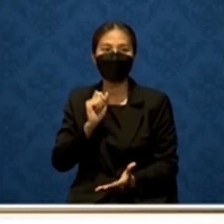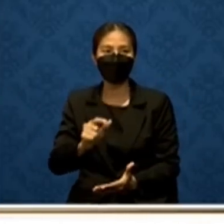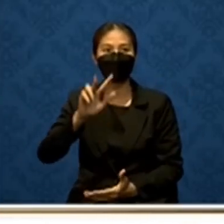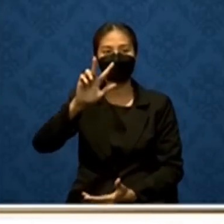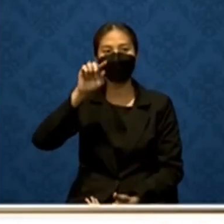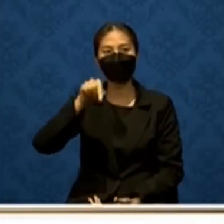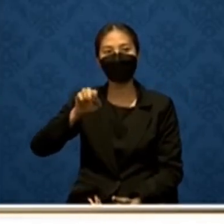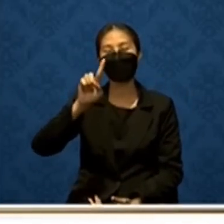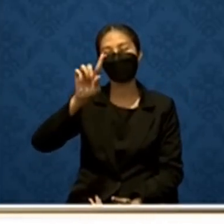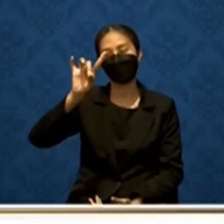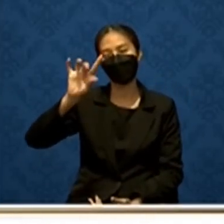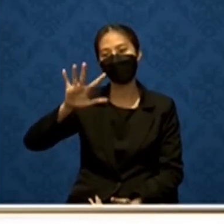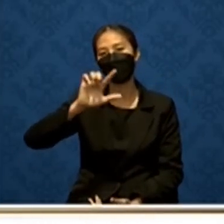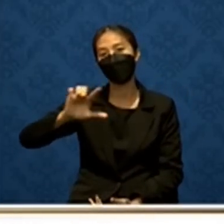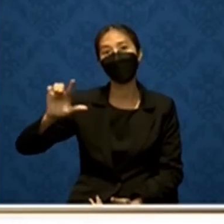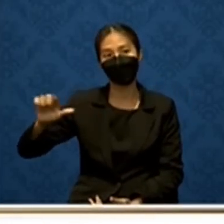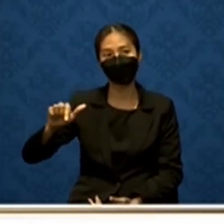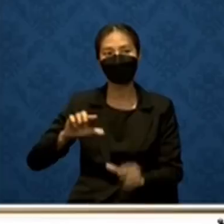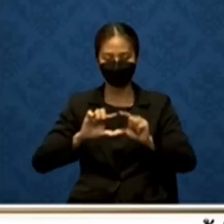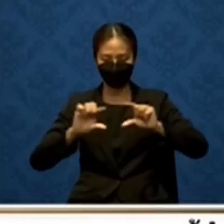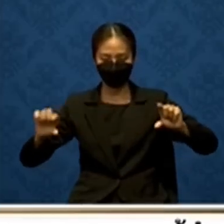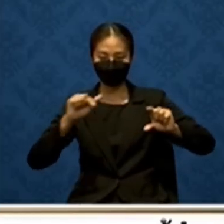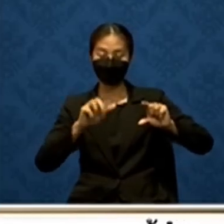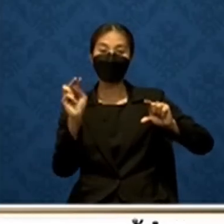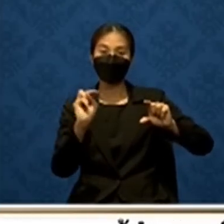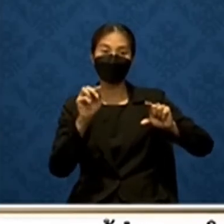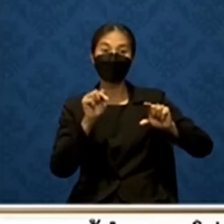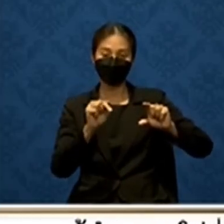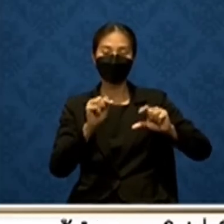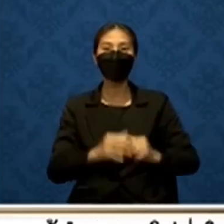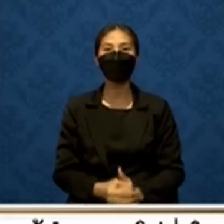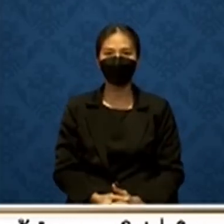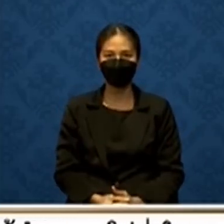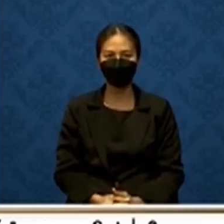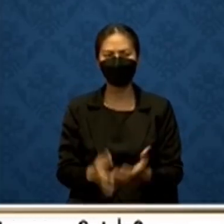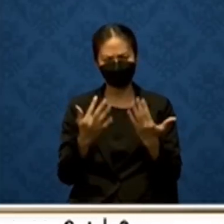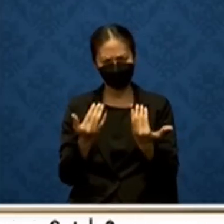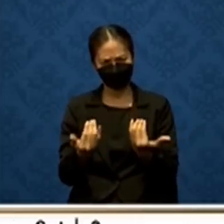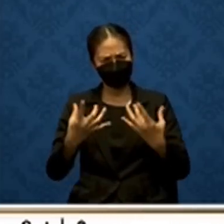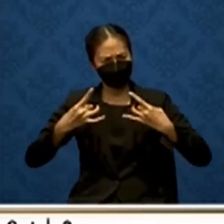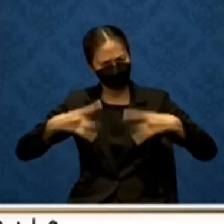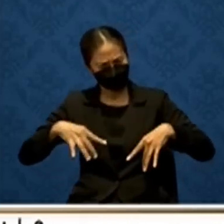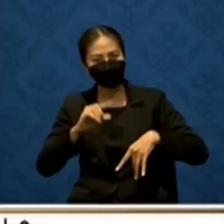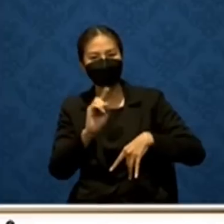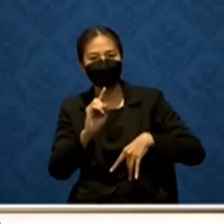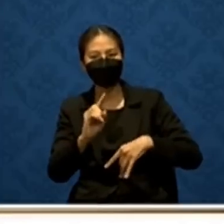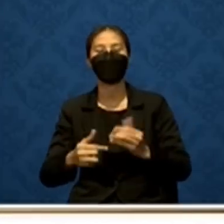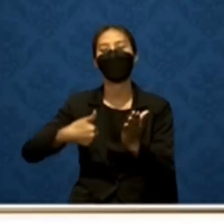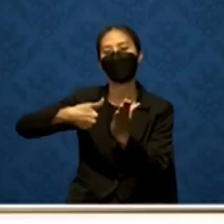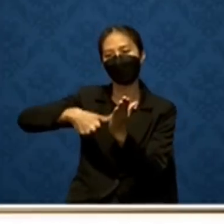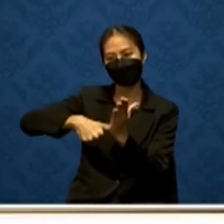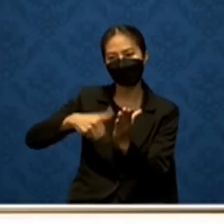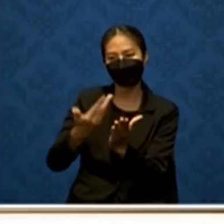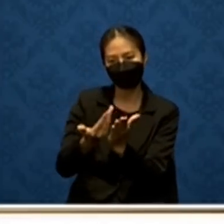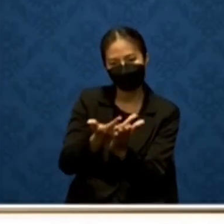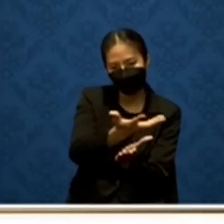ลานล้านบาทปัจจัยเสียงของลายได้ของเราก็คือการเก็ภษีของเราถดถอย